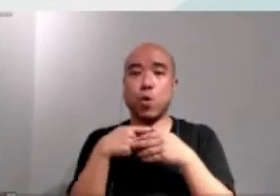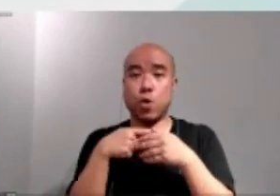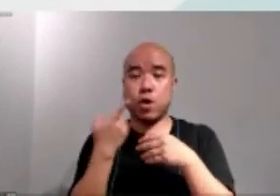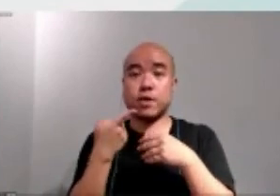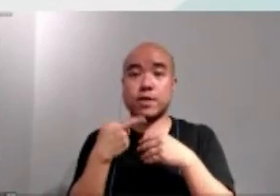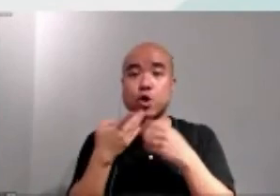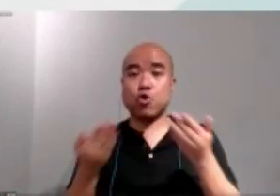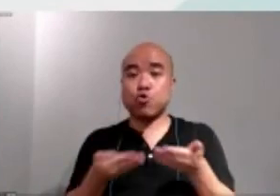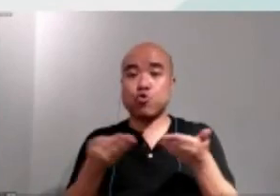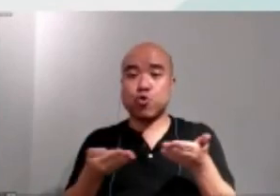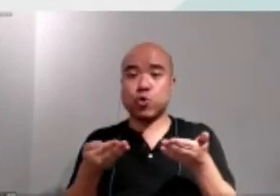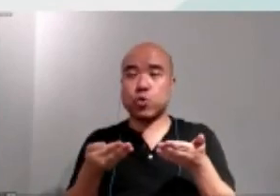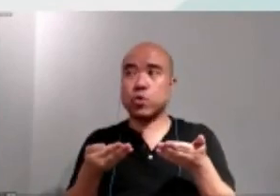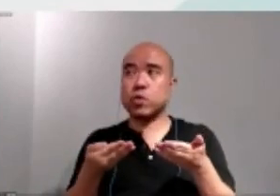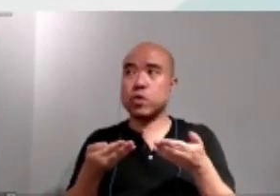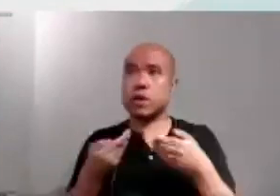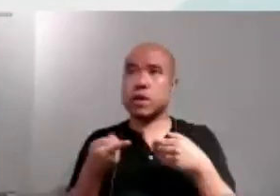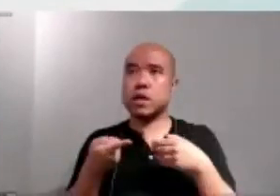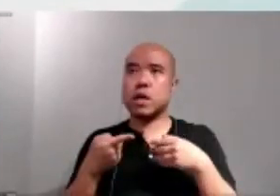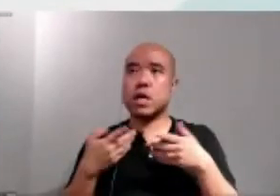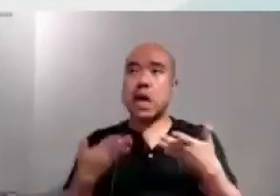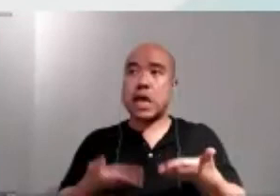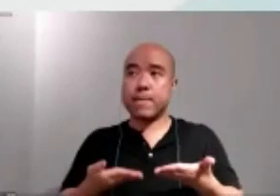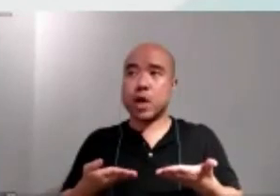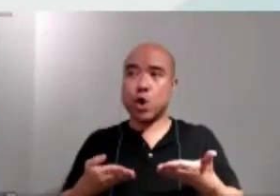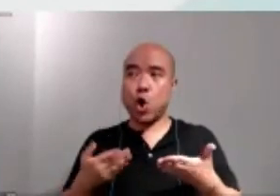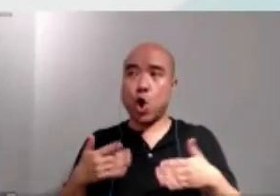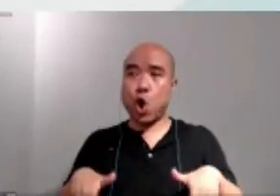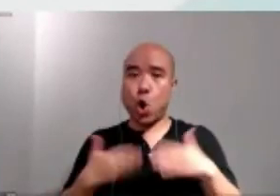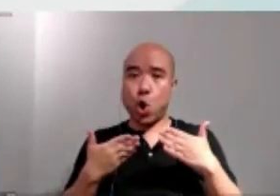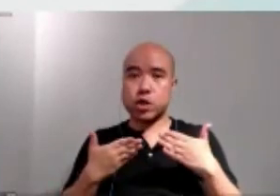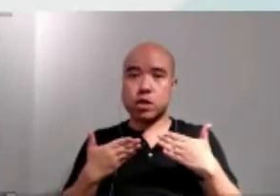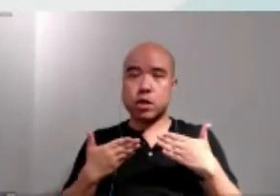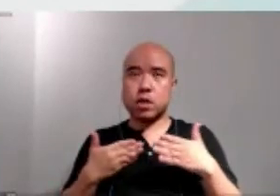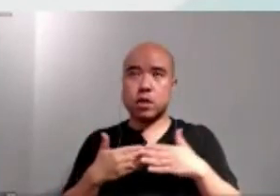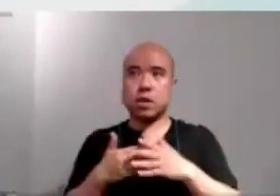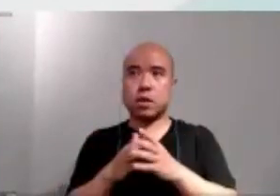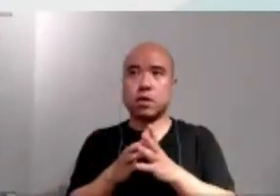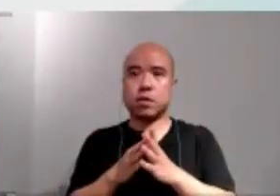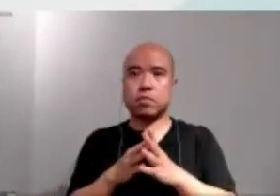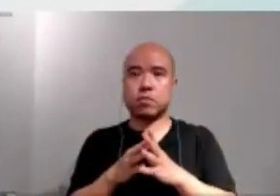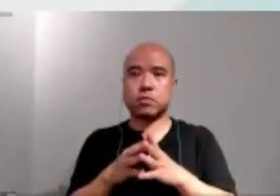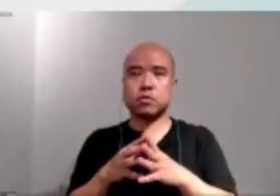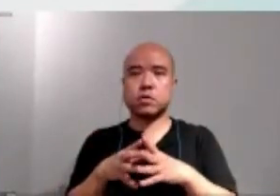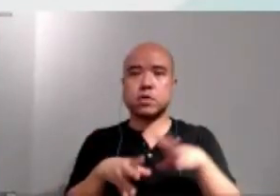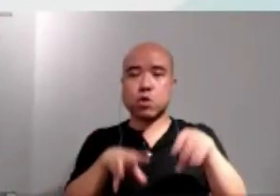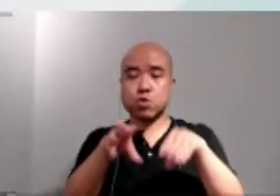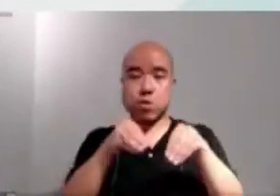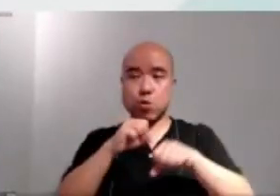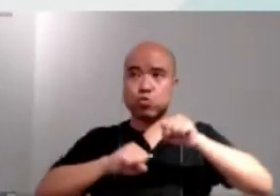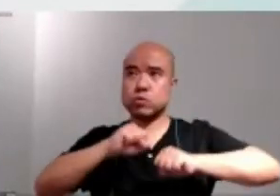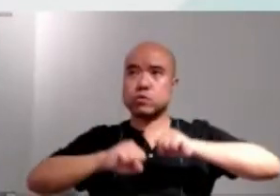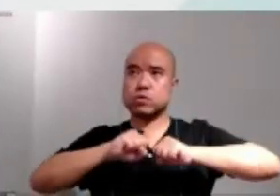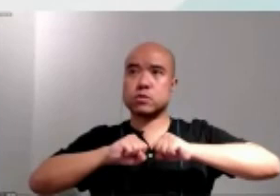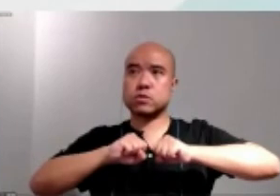新風潮，由今日開始，公民創新邁向2030嘅遠景籌集活動咧。就会在网